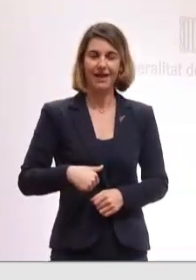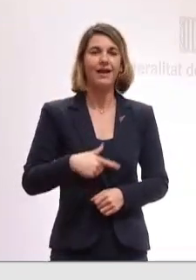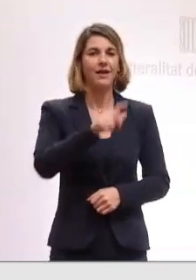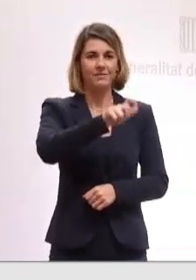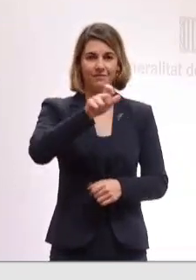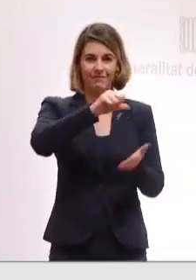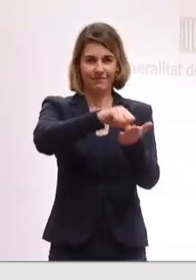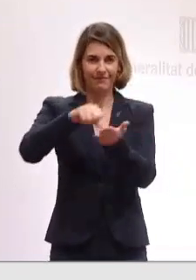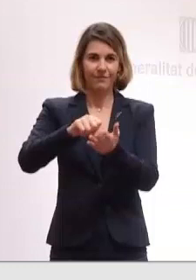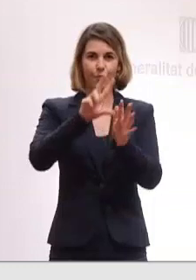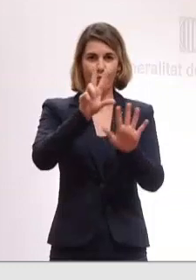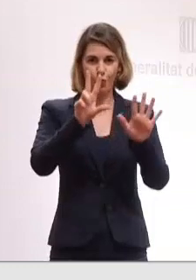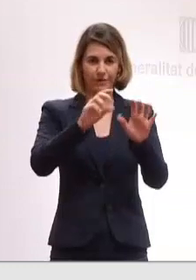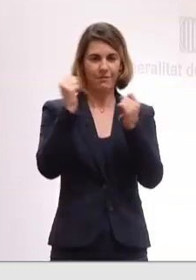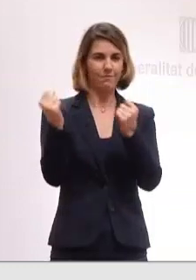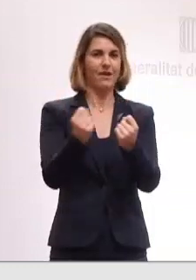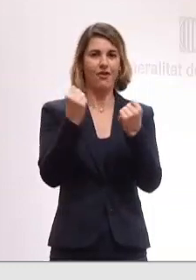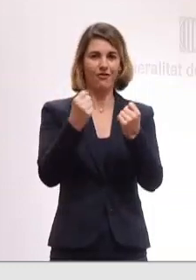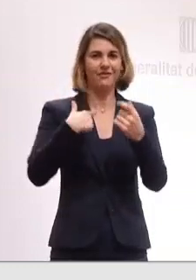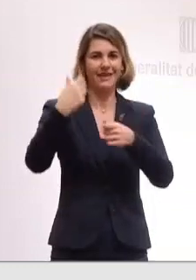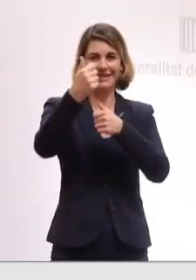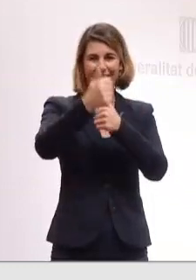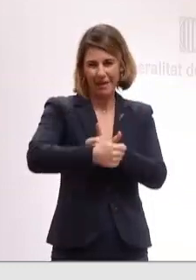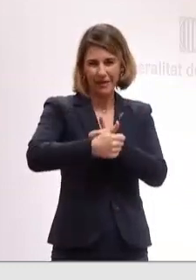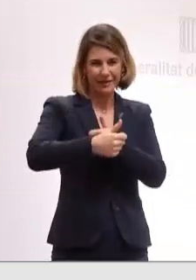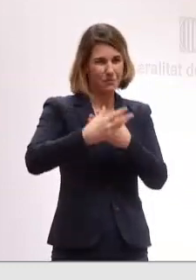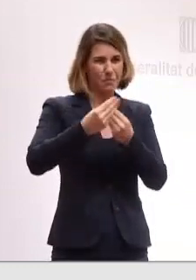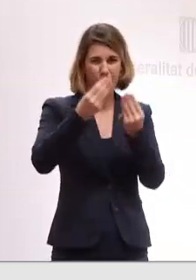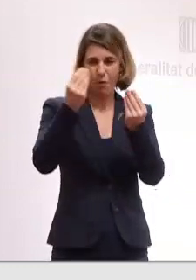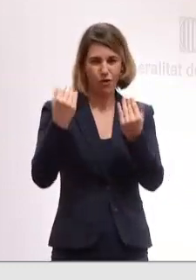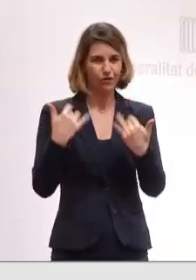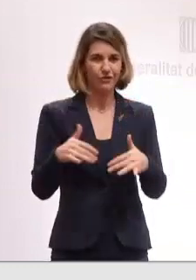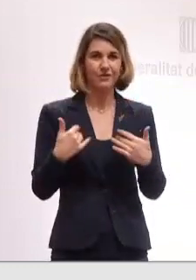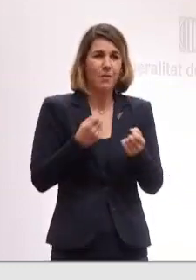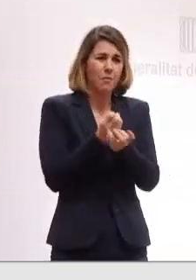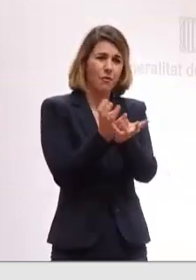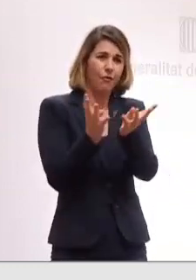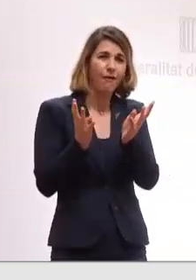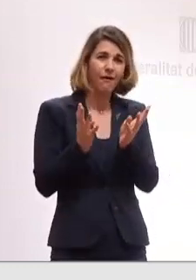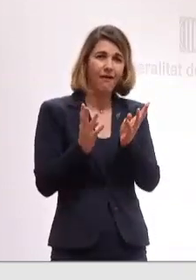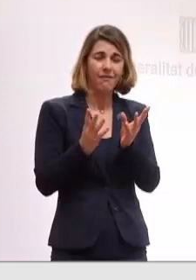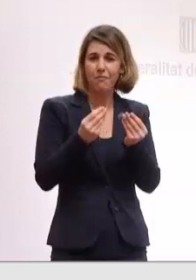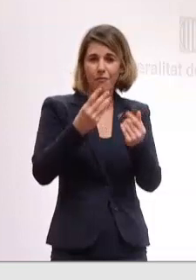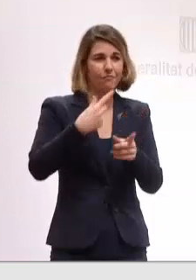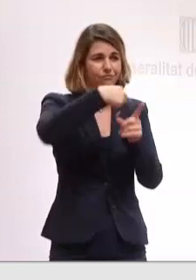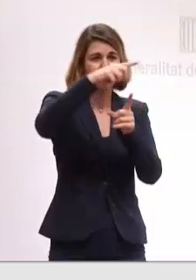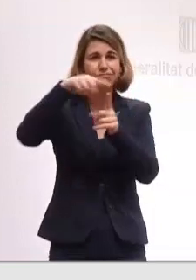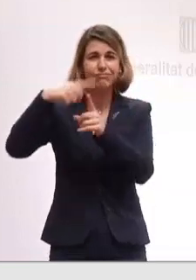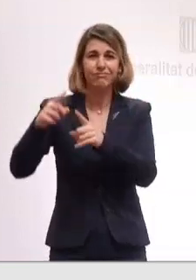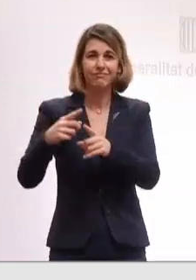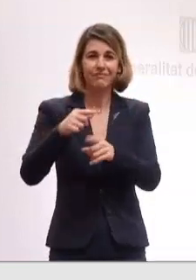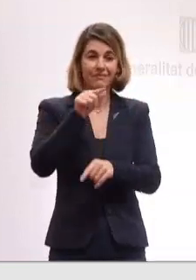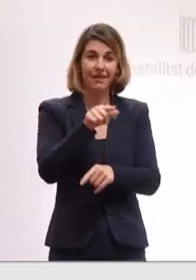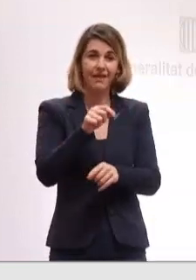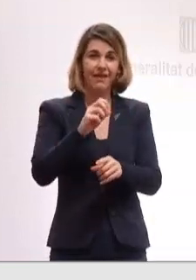d'habitants. Una Catalunya que té molts reptes, una Catalunya molt més plural i diversa, de fet, la més diversa